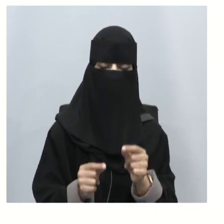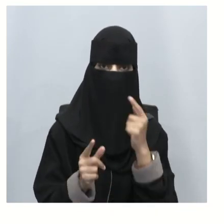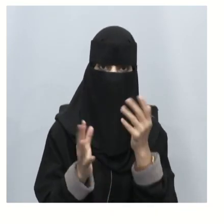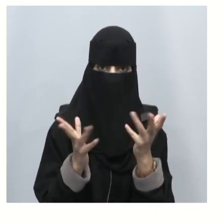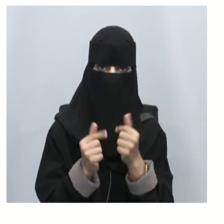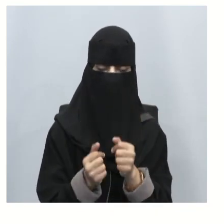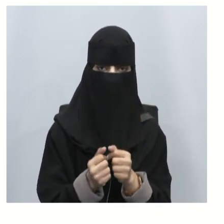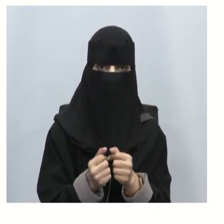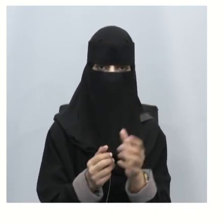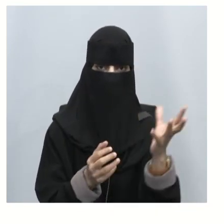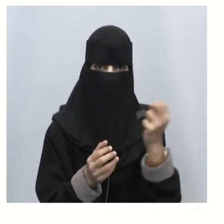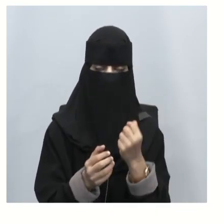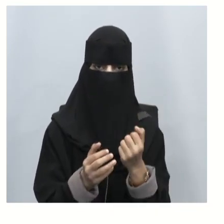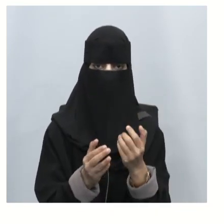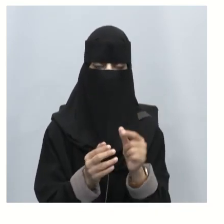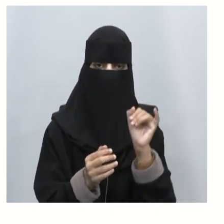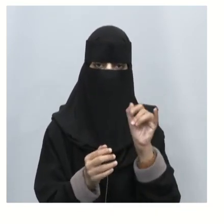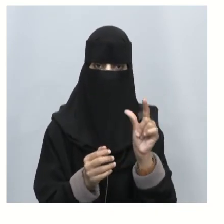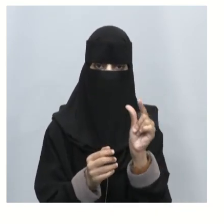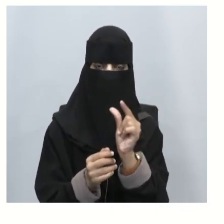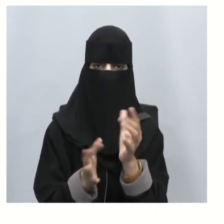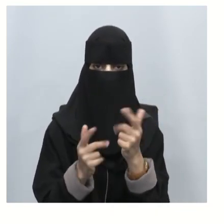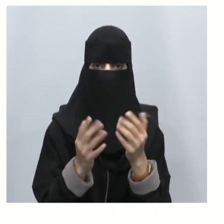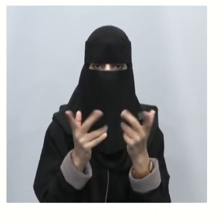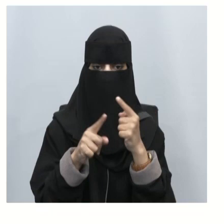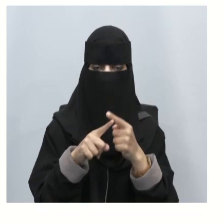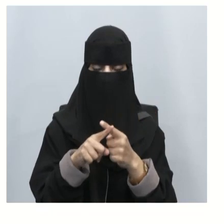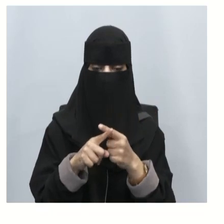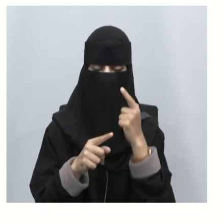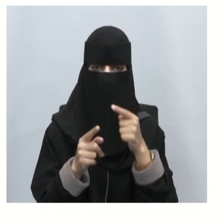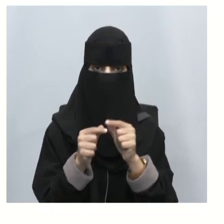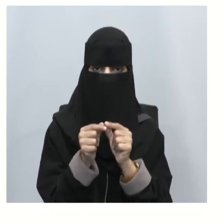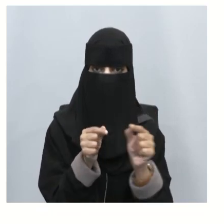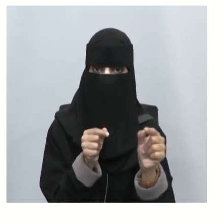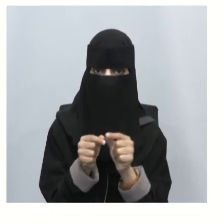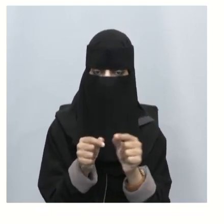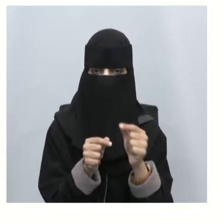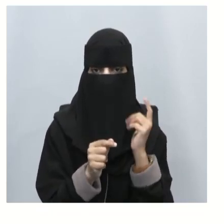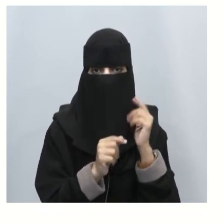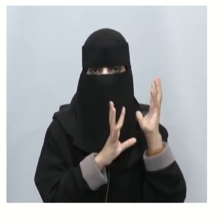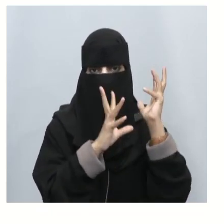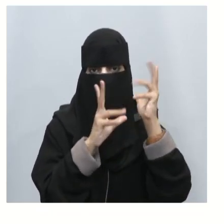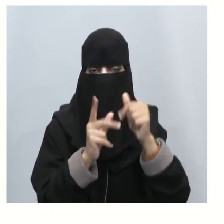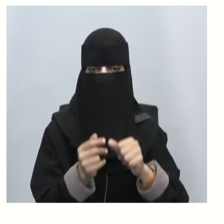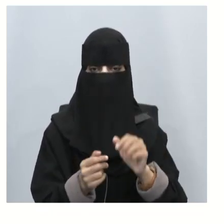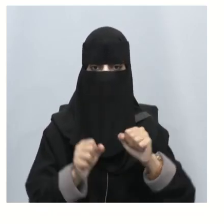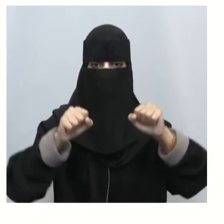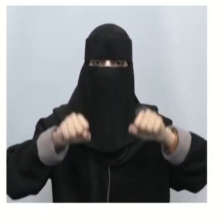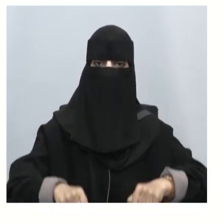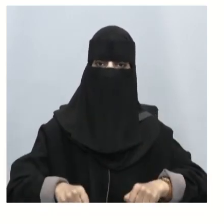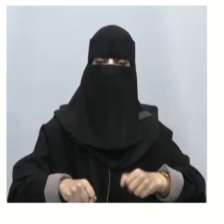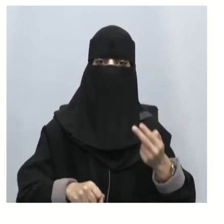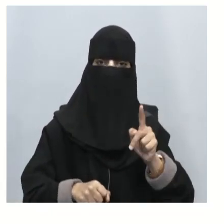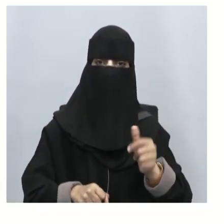نستعين بماده الرياضيات حتى نتمكن من ايجاد الفتره الزمنيه التي استمر فيها الحكم العباسي